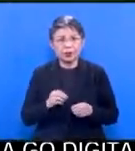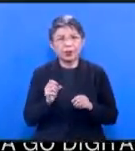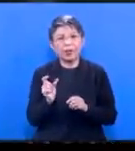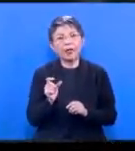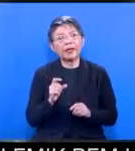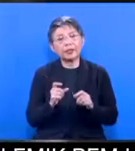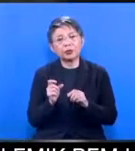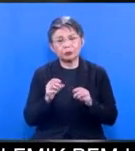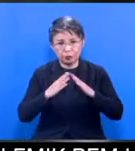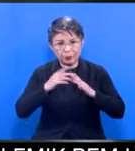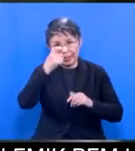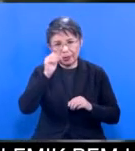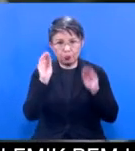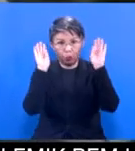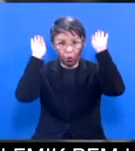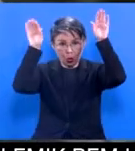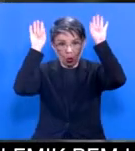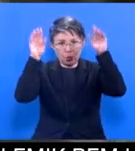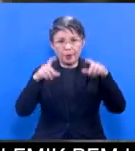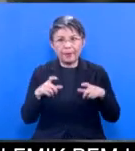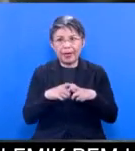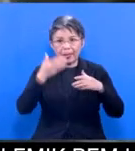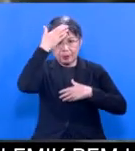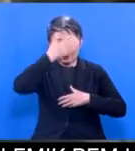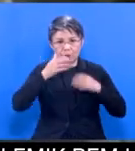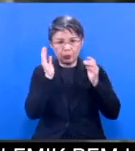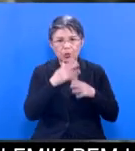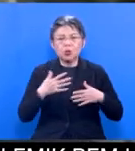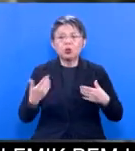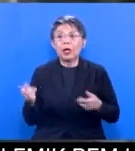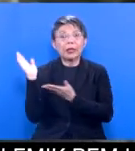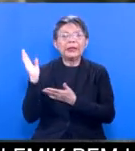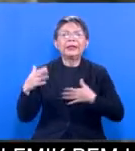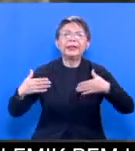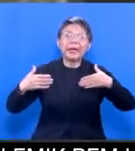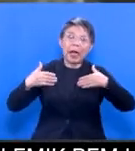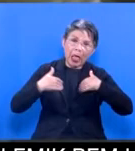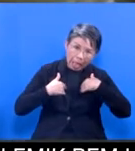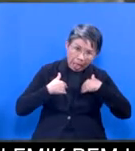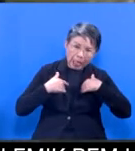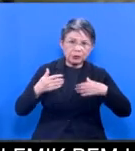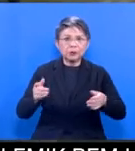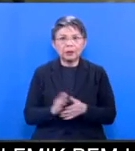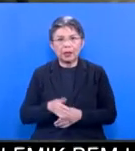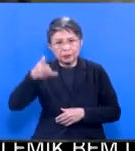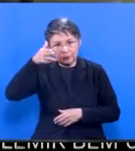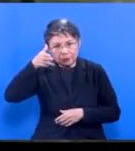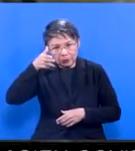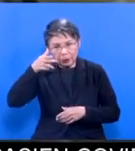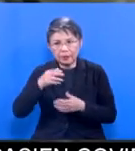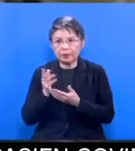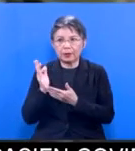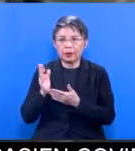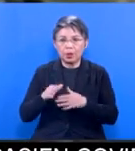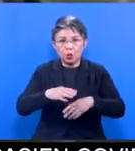Haryono Ponorogo yang menggunakan alat pelindung diri kelelahan. Selain itu, dalam rekaman lain